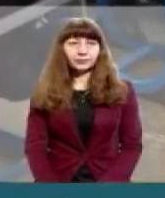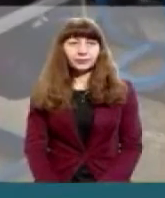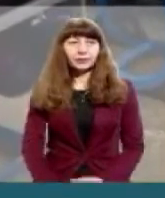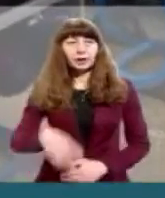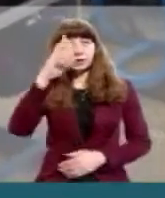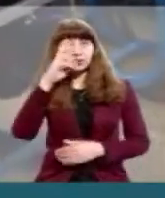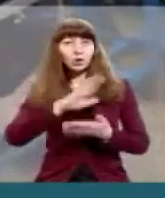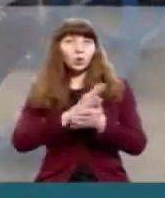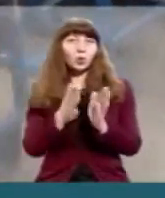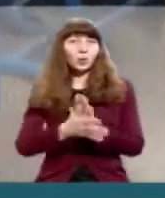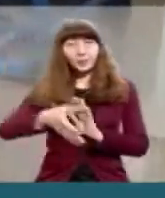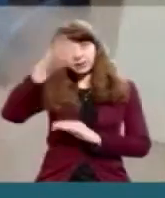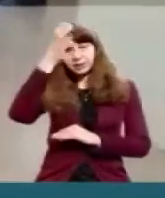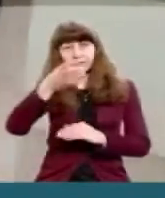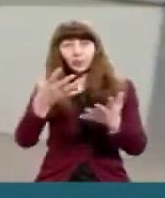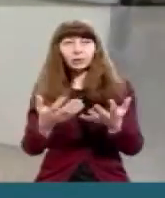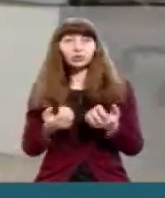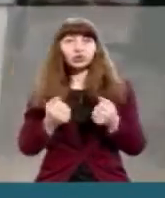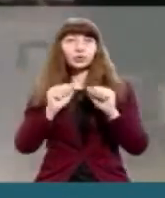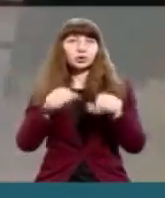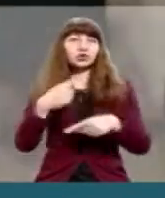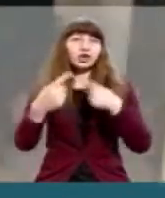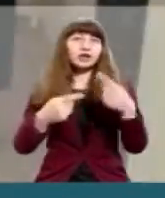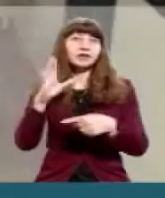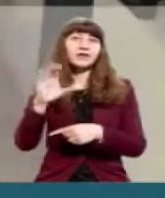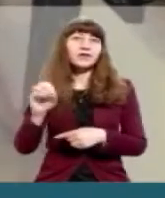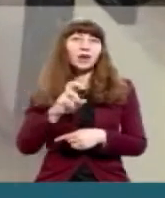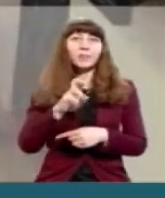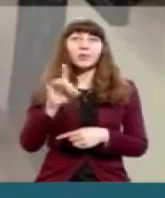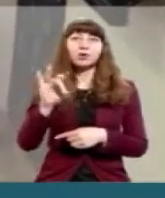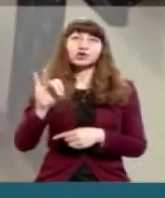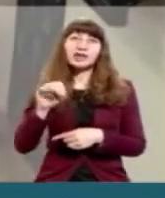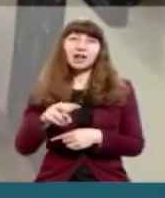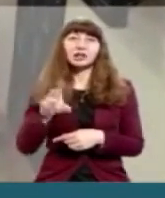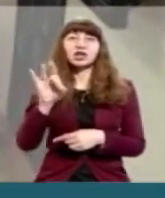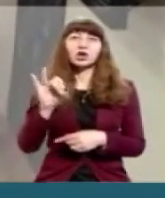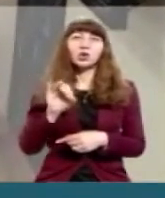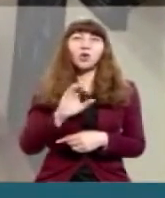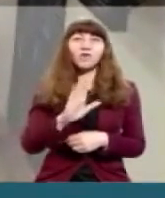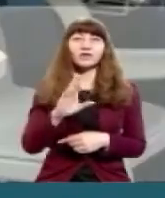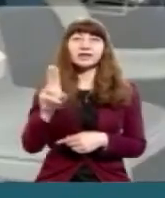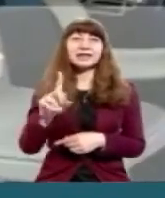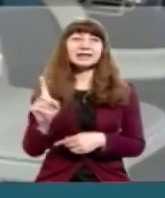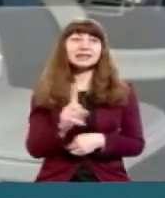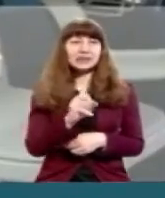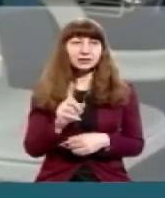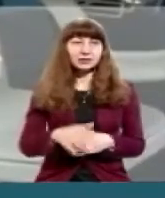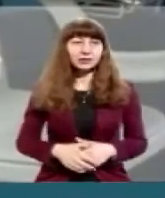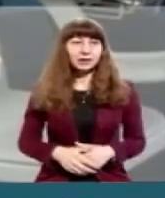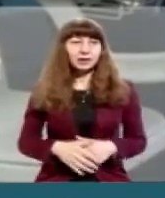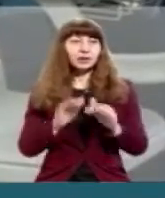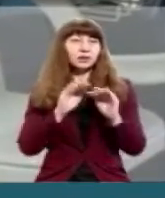Мемлекеттік білім беру қызметі YouGov.kz электрондық үкімет веб-порталы арқылы мен жергілікті атқарушы органдардың ақпараттық жүйелерінде